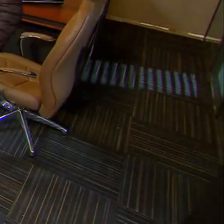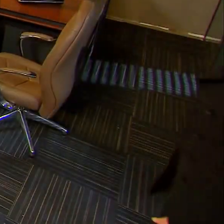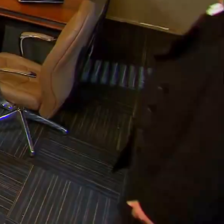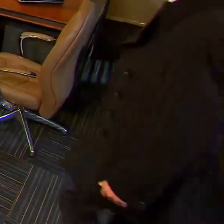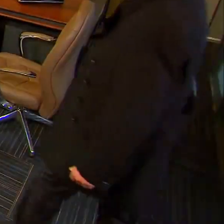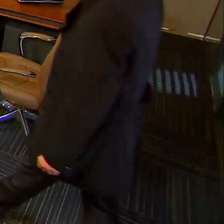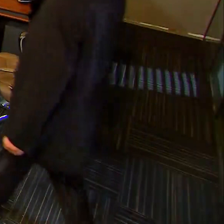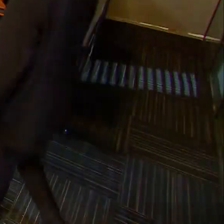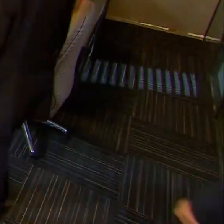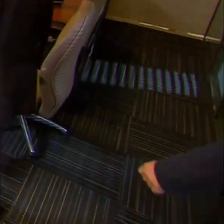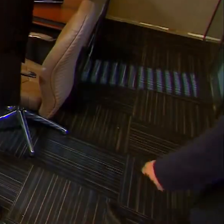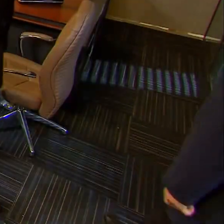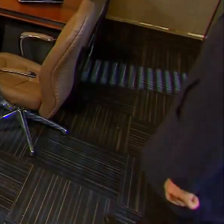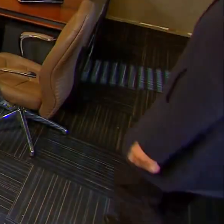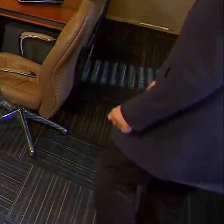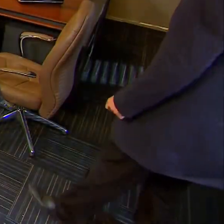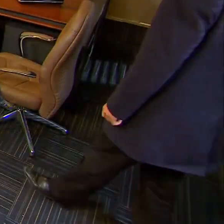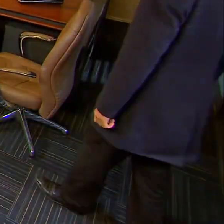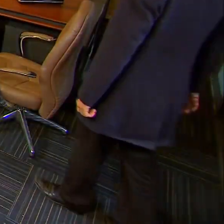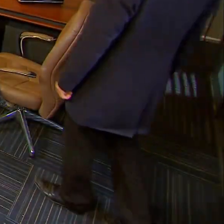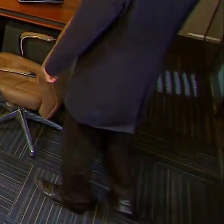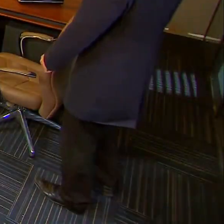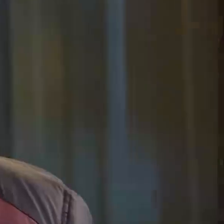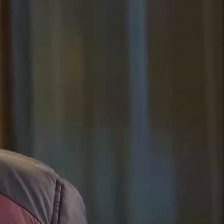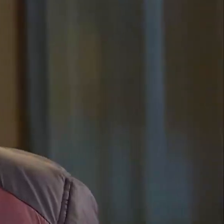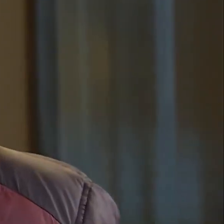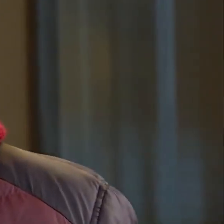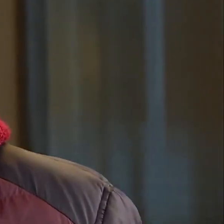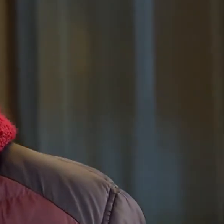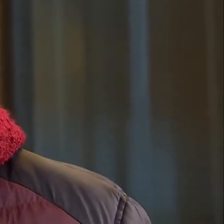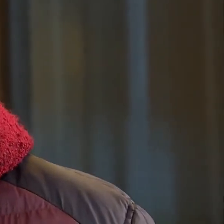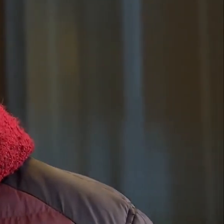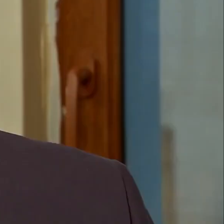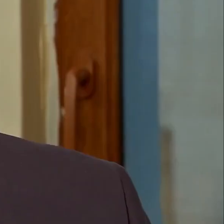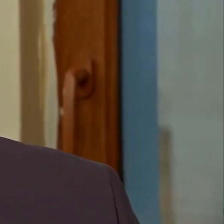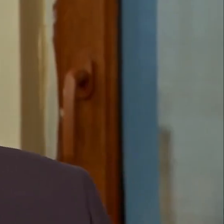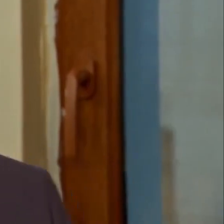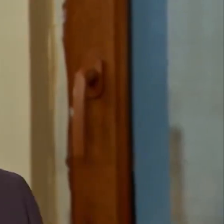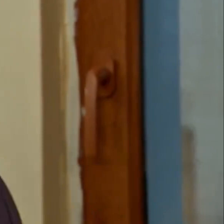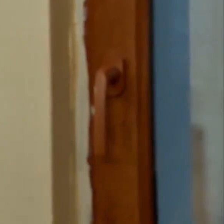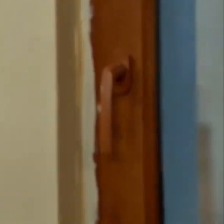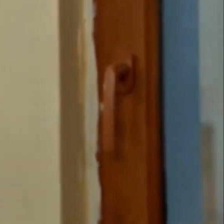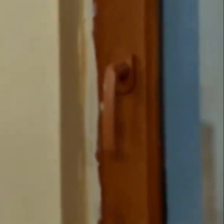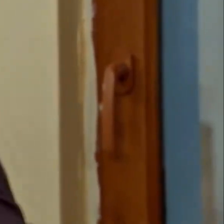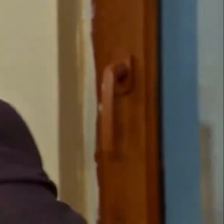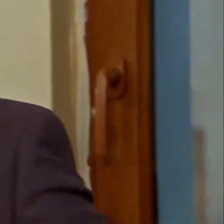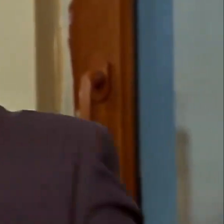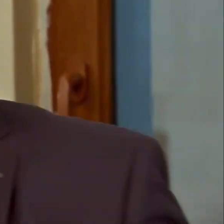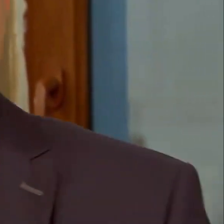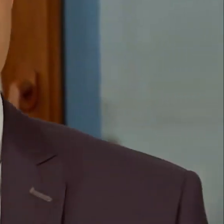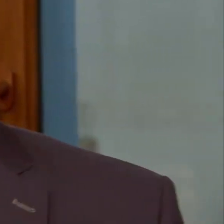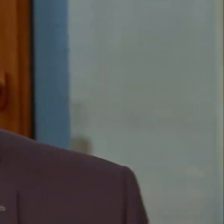Koray babası Fikret'in ofisine girdi. Fikret pencereye dönmüş, dışarı bakıyor. İki adamı da girdi Koray'la. Yüzünü Koray'a